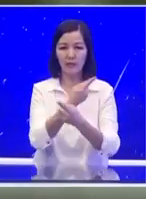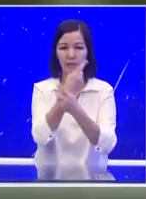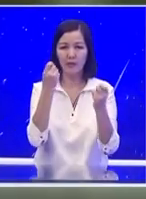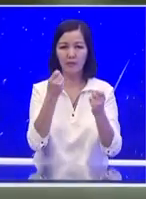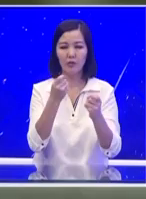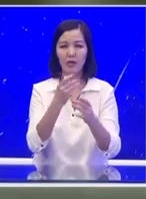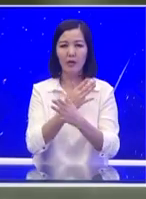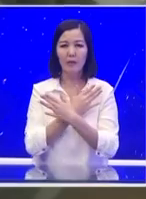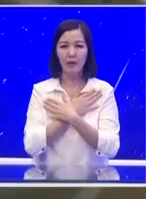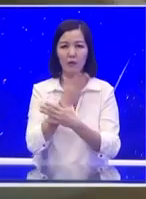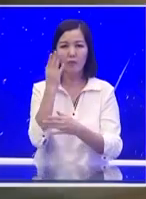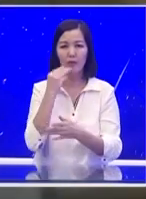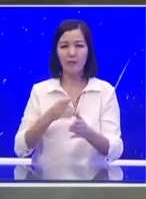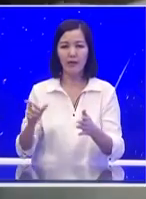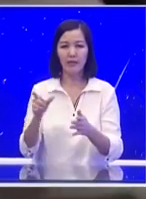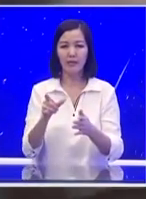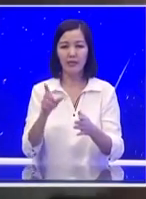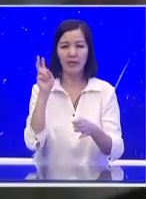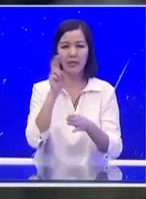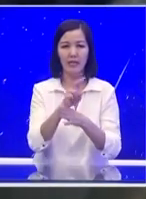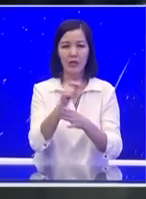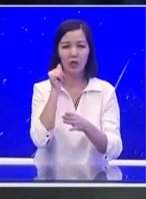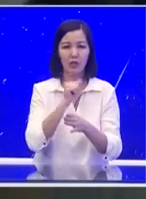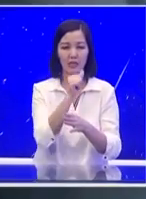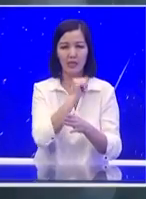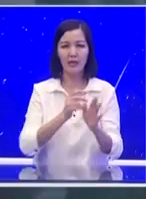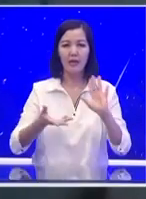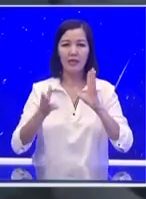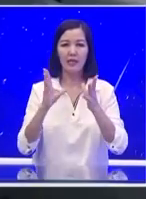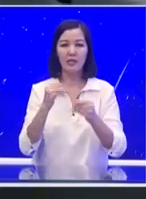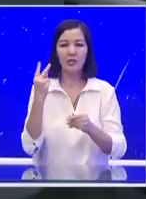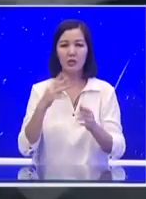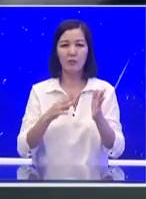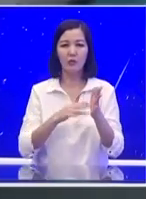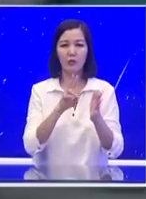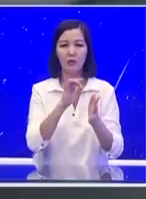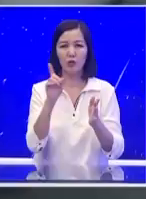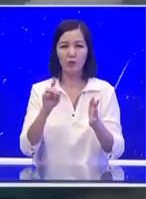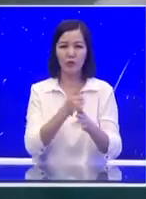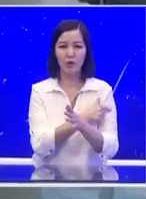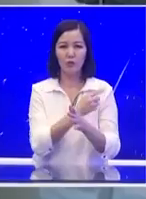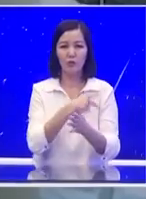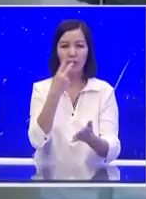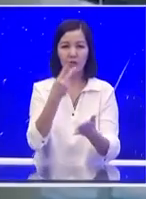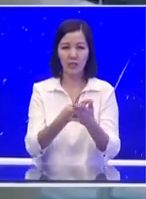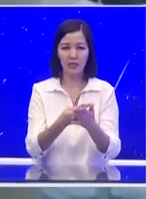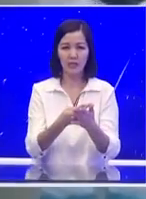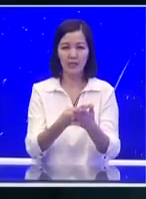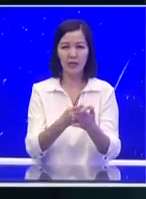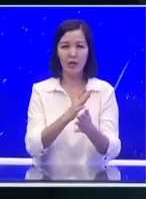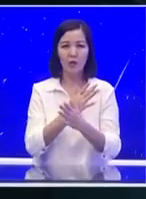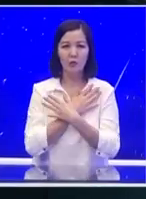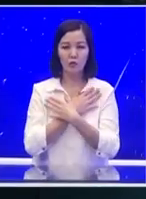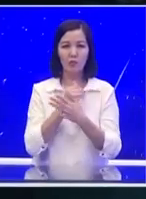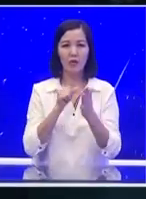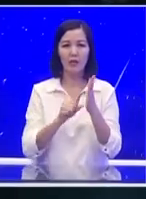мәліметінше марқұм Алматыдан келгенін жасырған. Нәтижесінде ол 29 наурызда ауруханаға жатқызылады. Көз жұмған